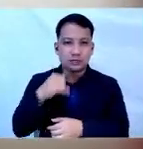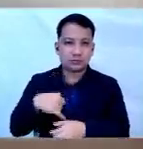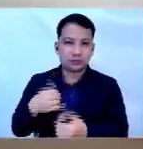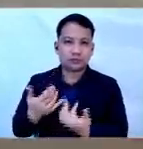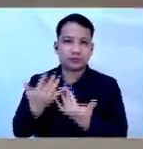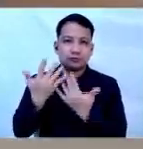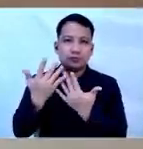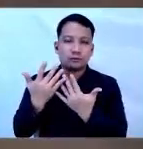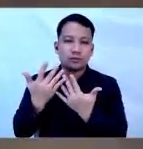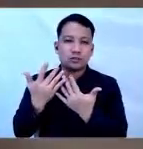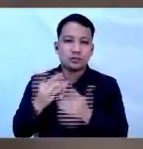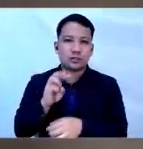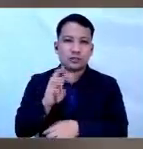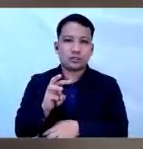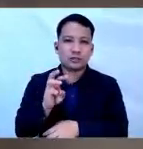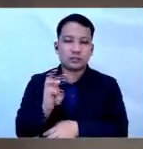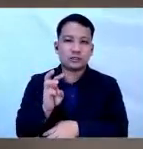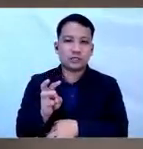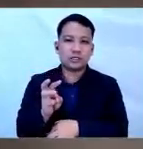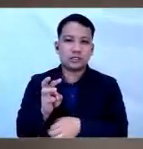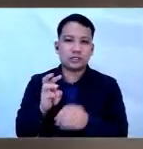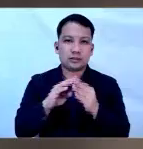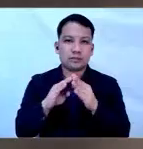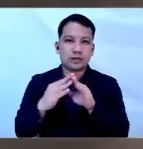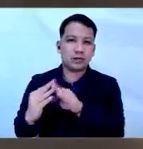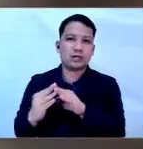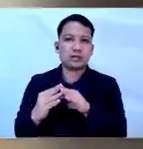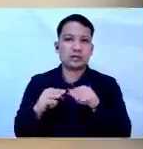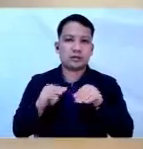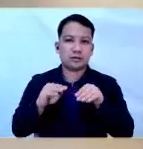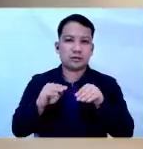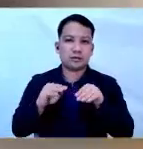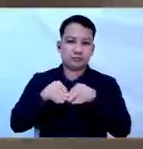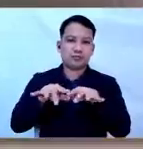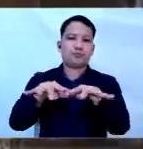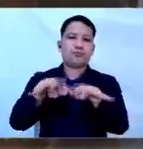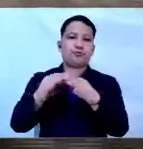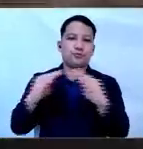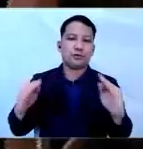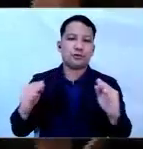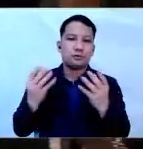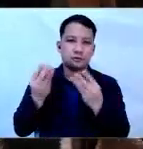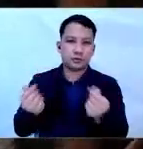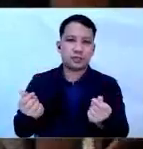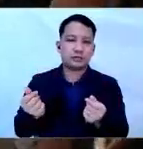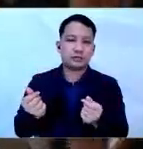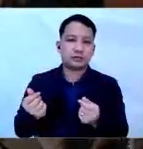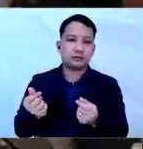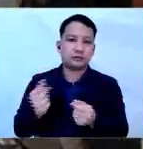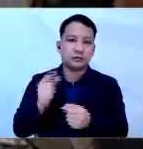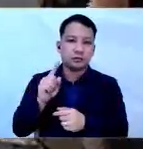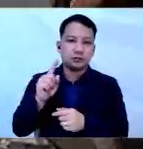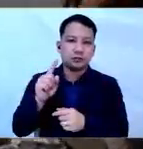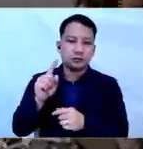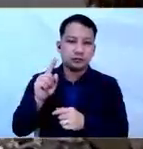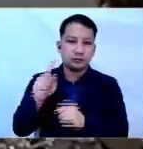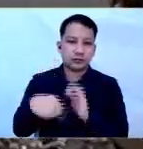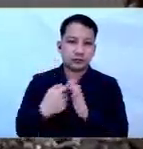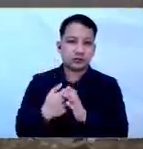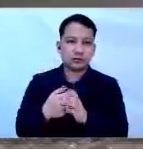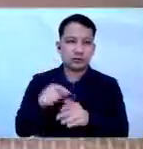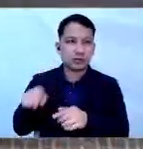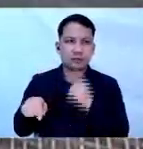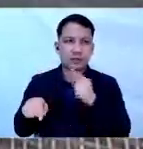sa 60 bahay. Tumagal ng 4 oras bago tuluyang naapula ang apoy. Ayon sa ilang residente, sinadya raw ang